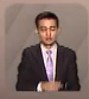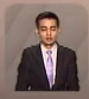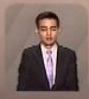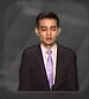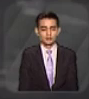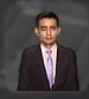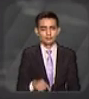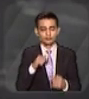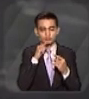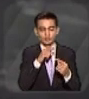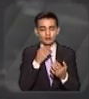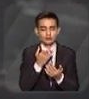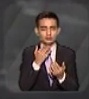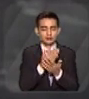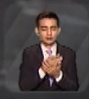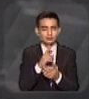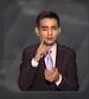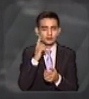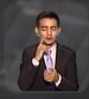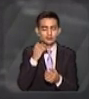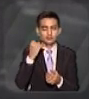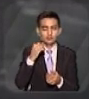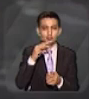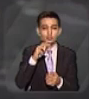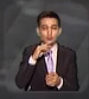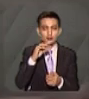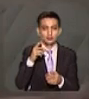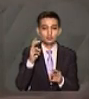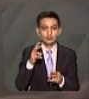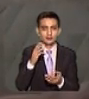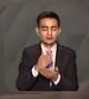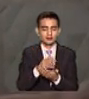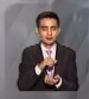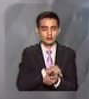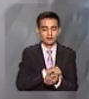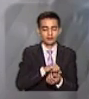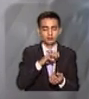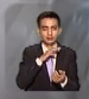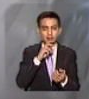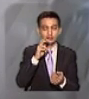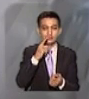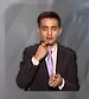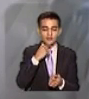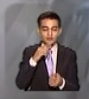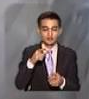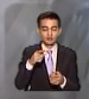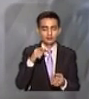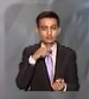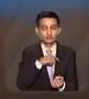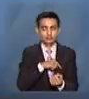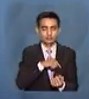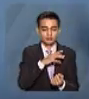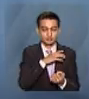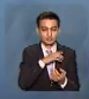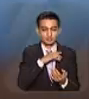Американцы борются со старением, переливая себе кровь молодых доноров. Считается, что это даже помогает в борьбе с болезнями Паркинсона,